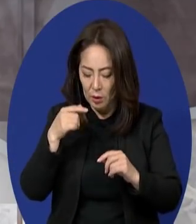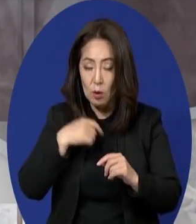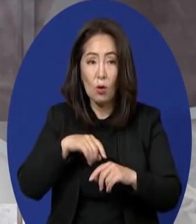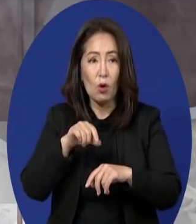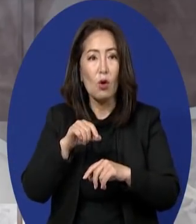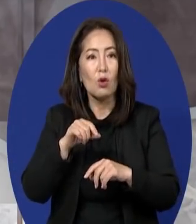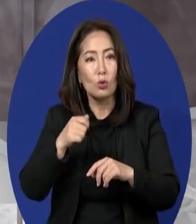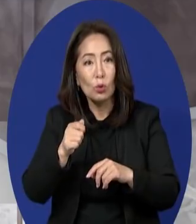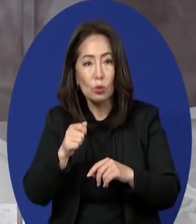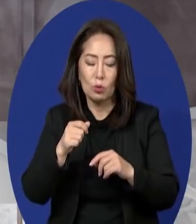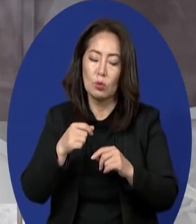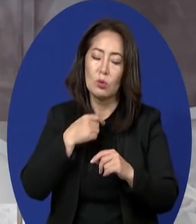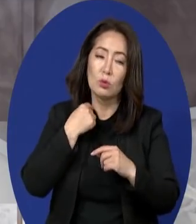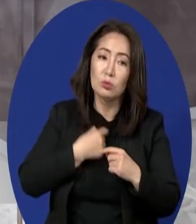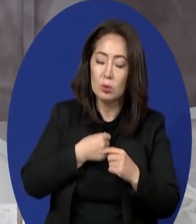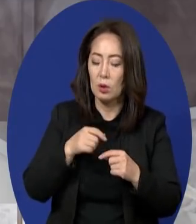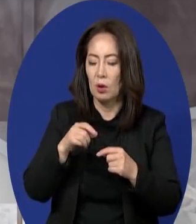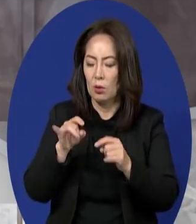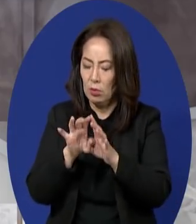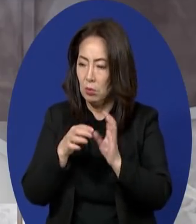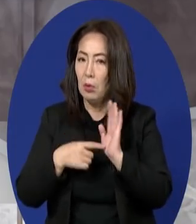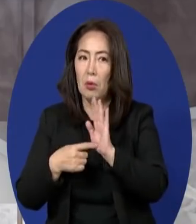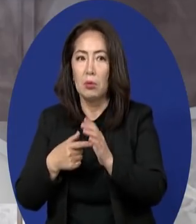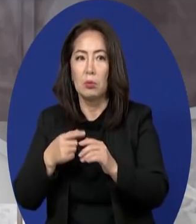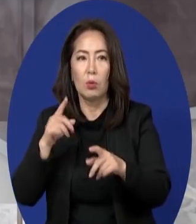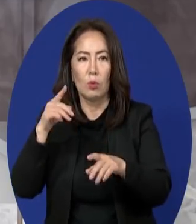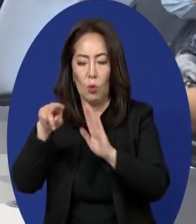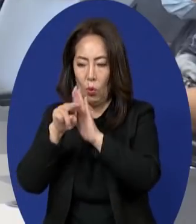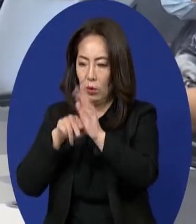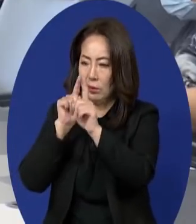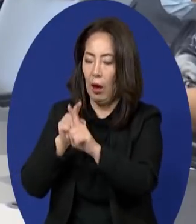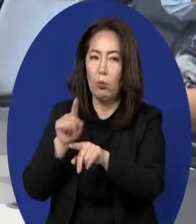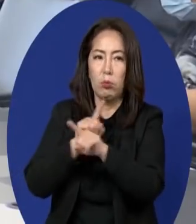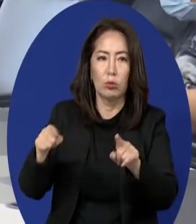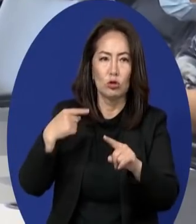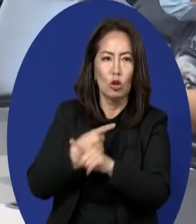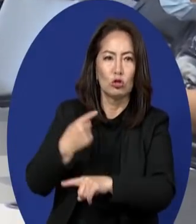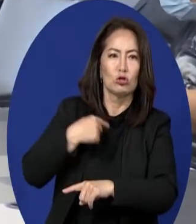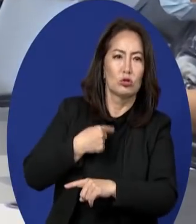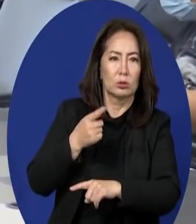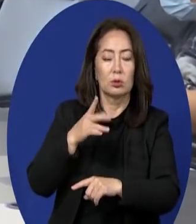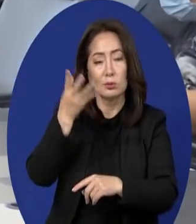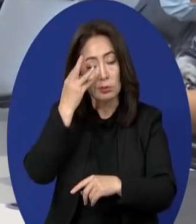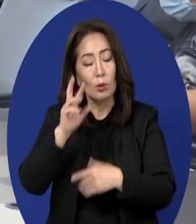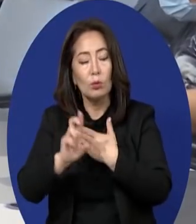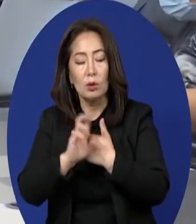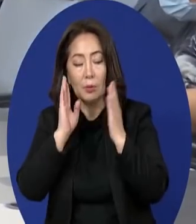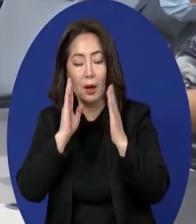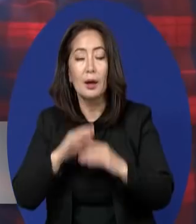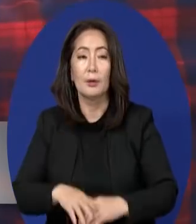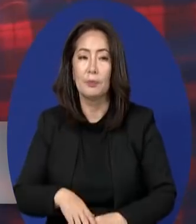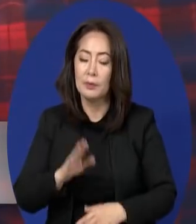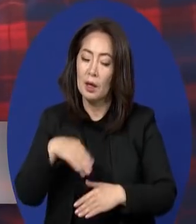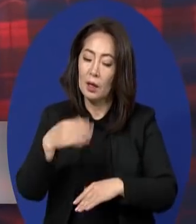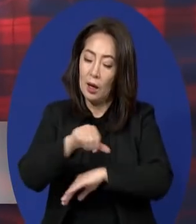улсын хуулиар бас хатуу шийдэхдээ бас боломж бас байна шүү гэдэг л бас анхаарах хэрэгтэй. Жирийн үед гайлын байгууллага 2500-аас